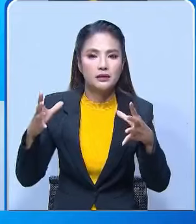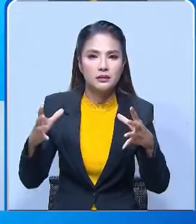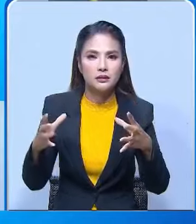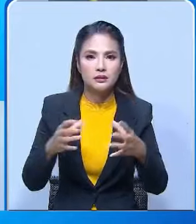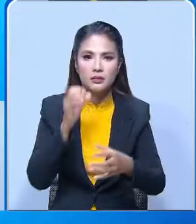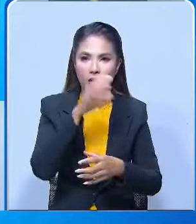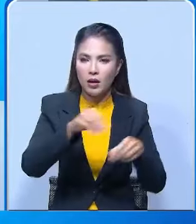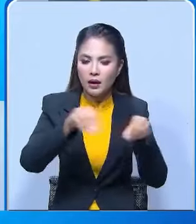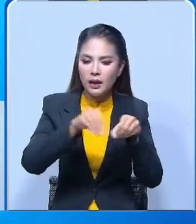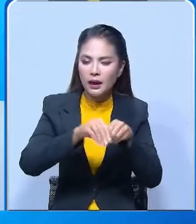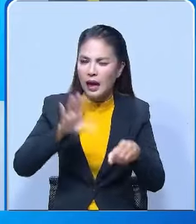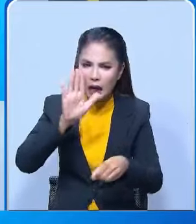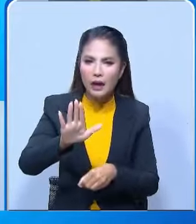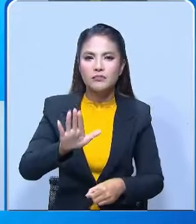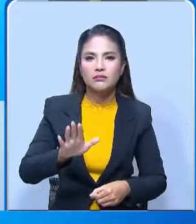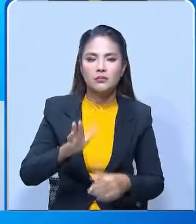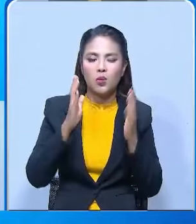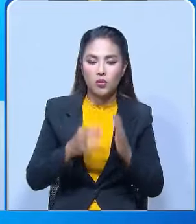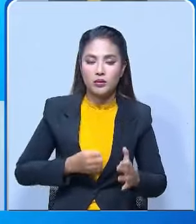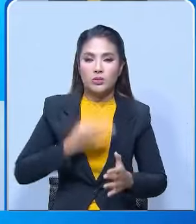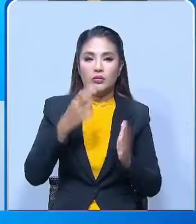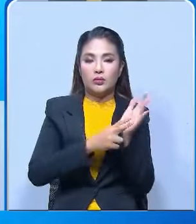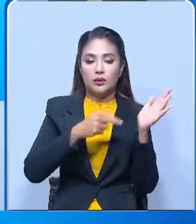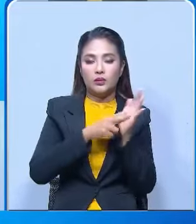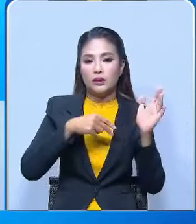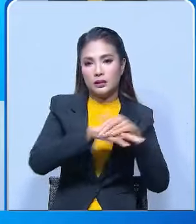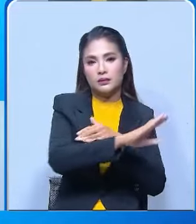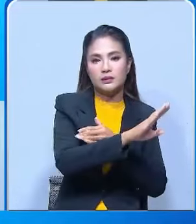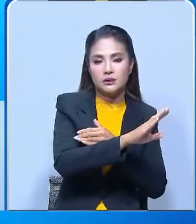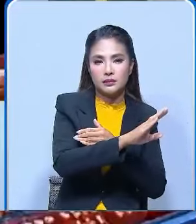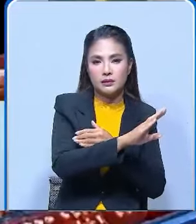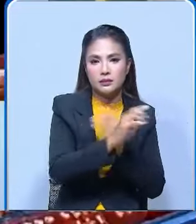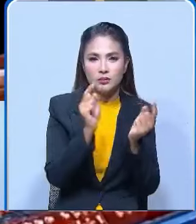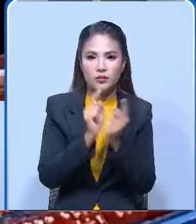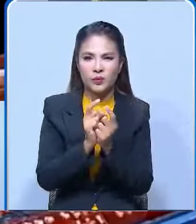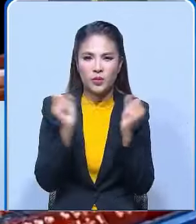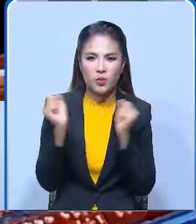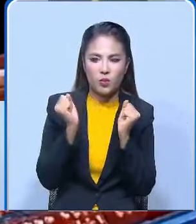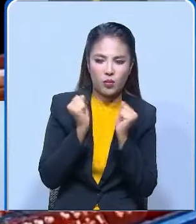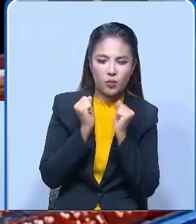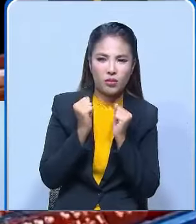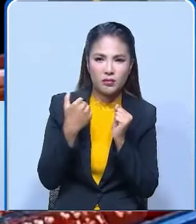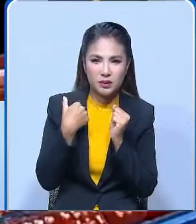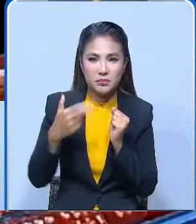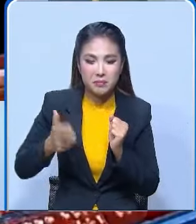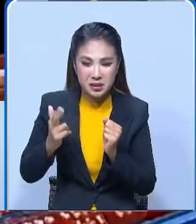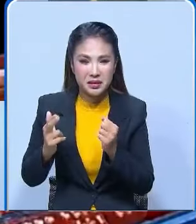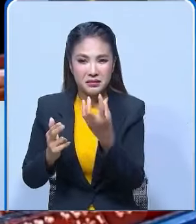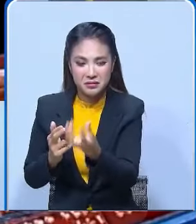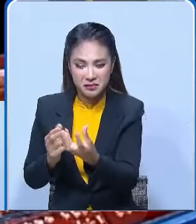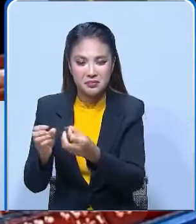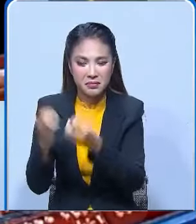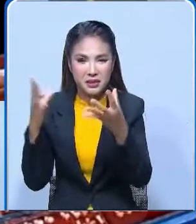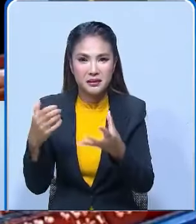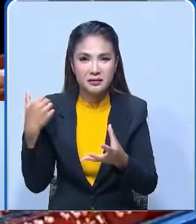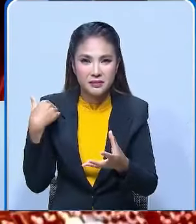ใกล้ทำให้ต่างคนต่างตกใจวิ่งหนีออกจากร้านไปพนักงานเจอแบบนี้ก็ไม่อยู่แล้วนะกลัวมีทั้งปืนทั้งระเบิดนะคะ